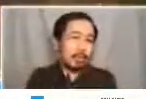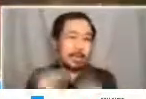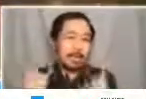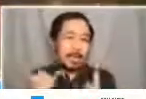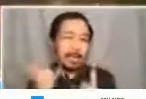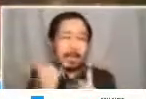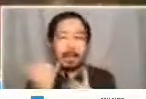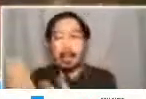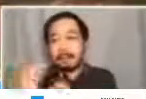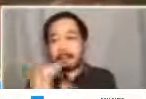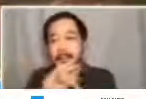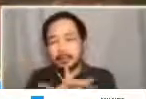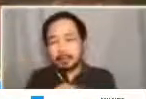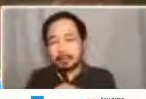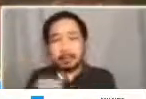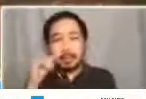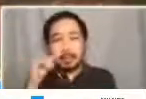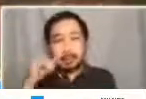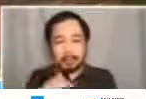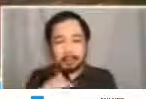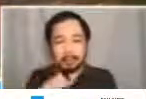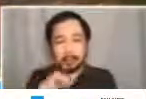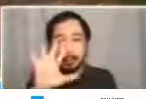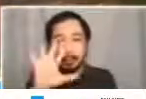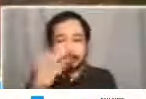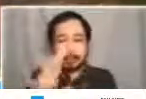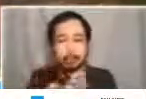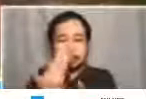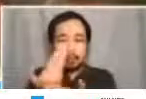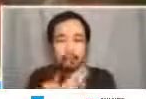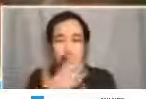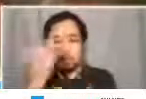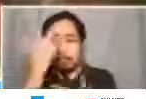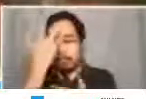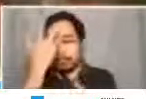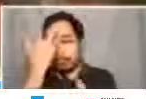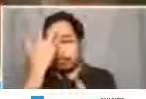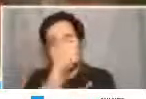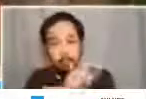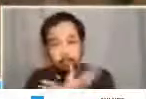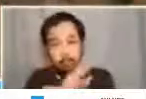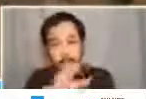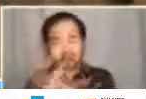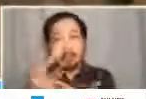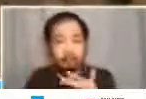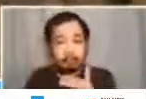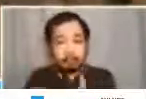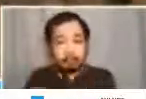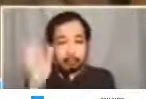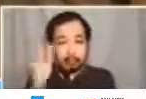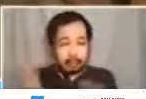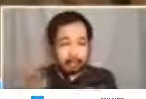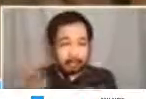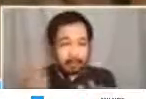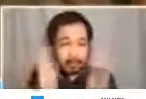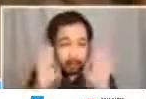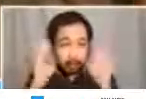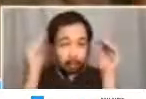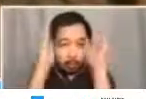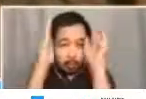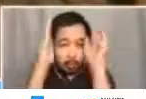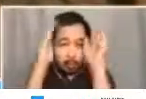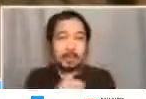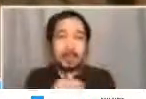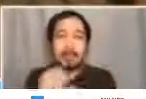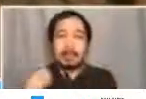palengke, mahigpit ang kanilang pagpapatupad ng mga preventive measure kung saan lahat ng mapapasok ay hinahanapan ng food